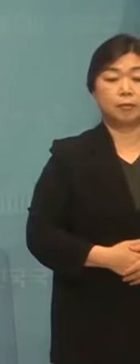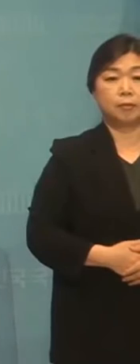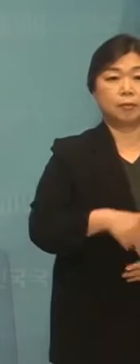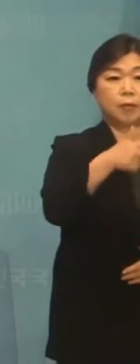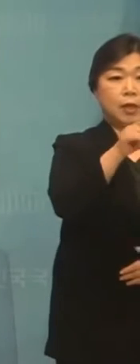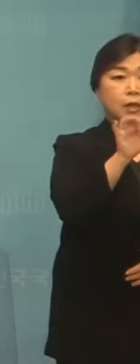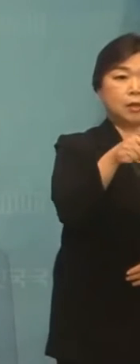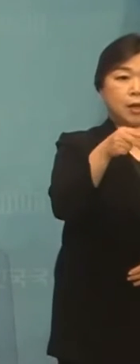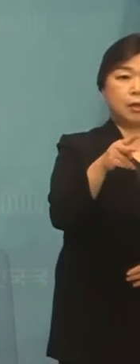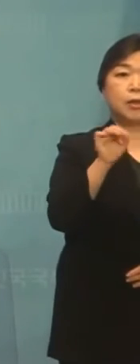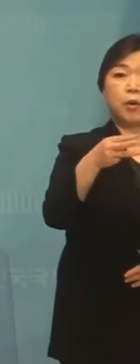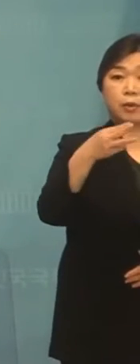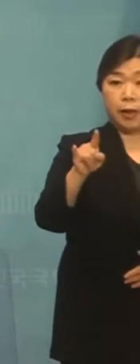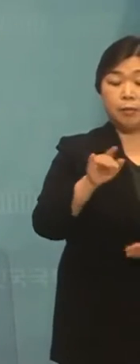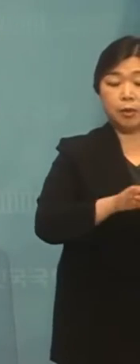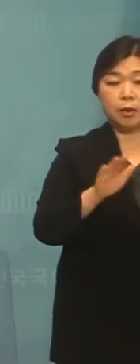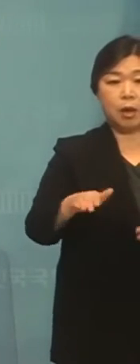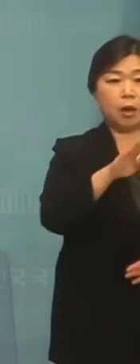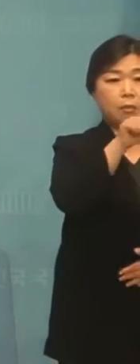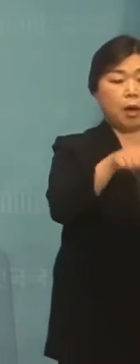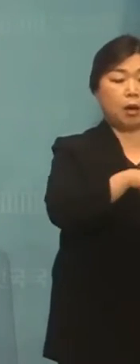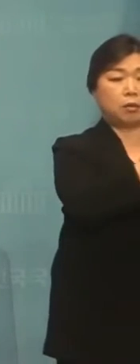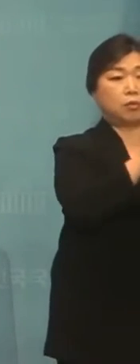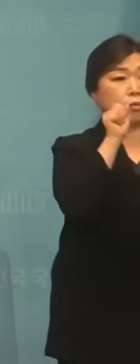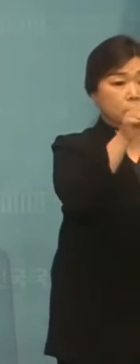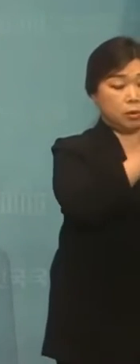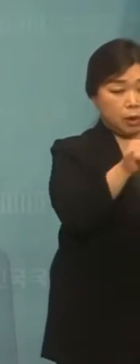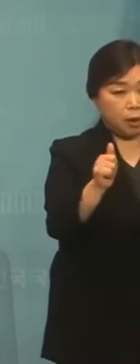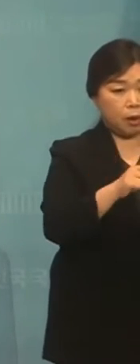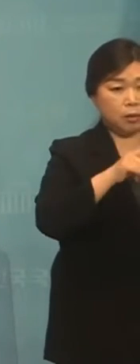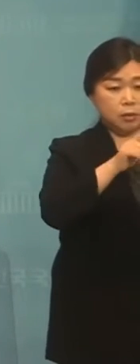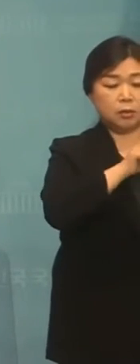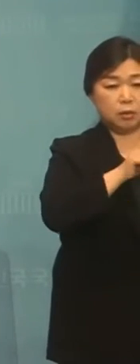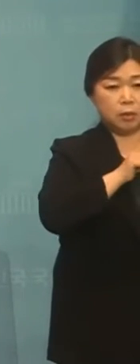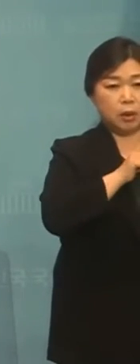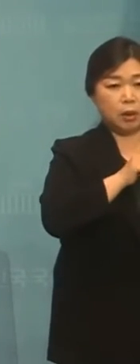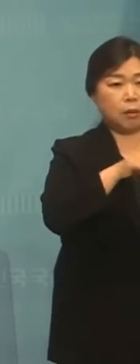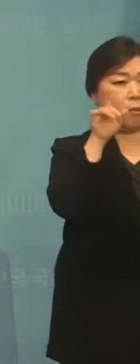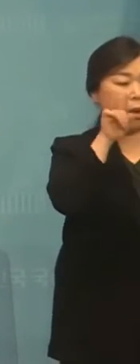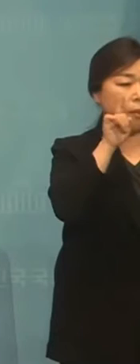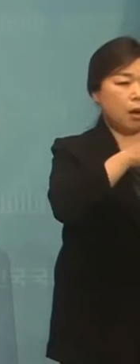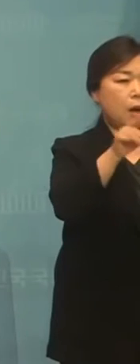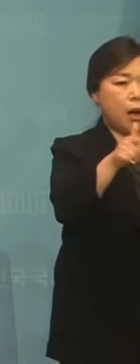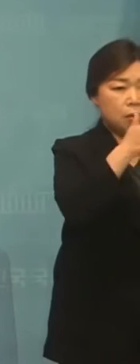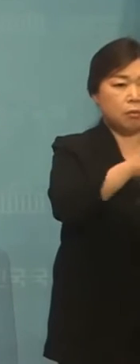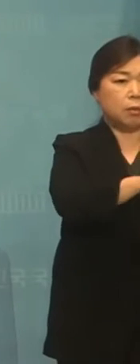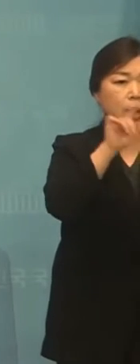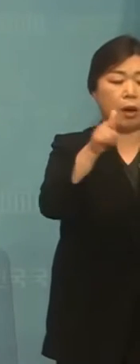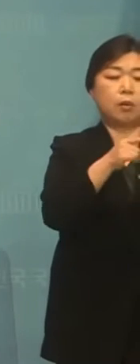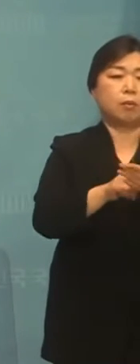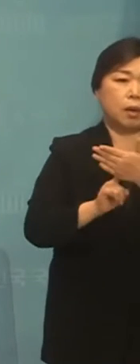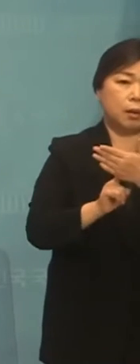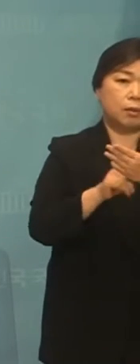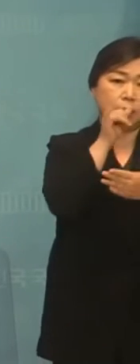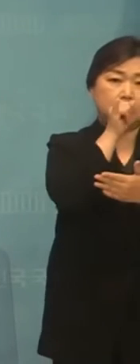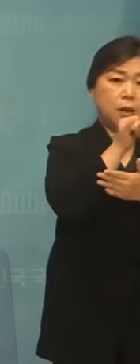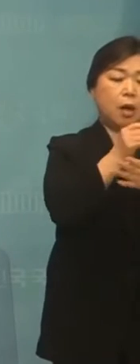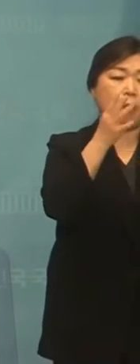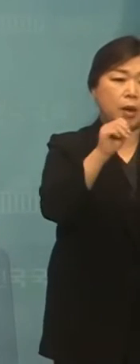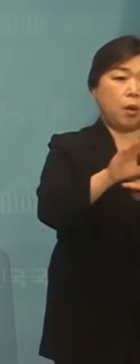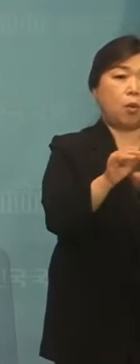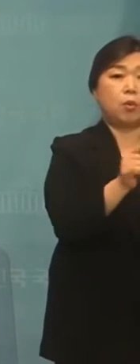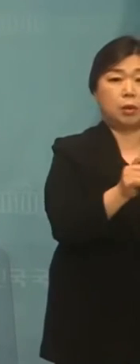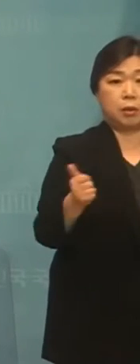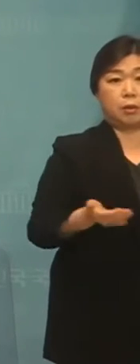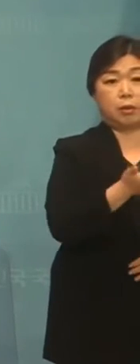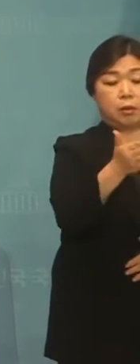네, 장경태 의원입니다. 박형준 후보의 의혹이 1개 이상 제기되고 있습니다. 이미 많은